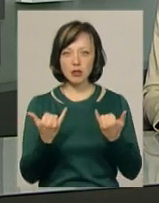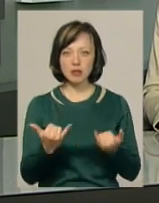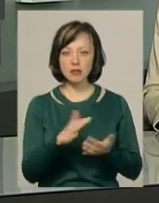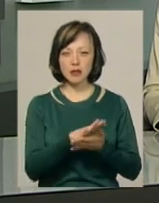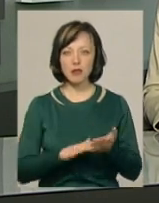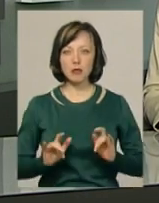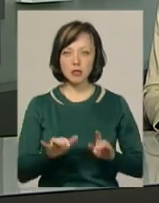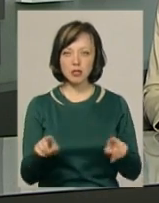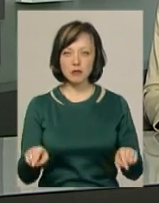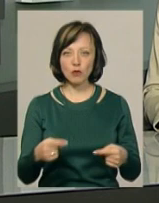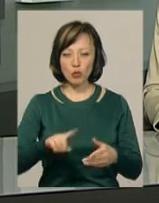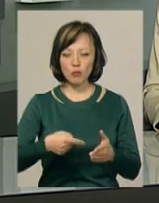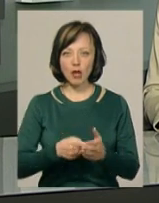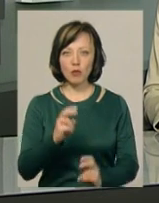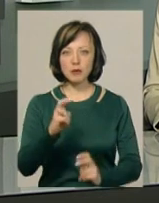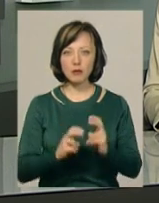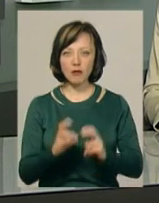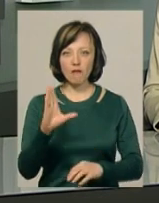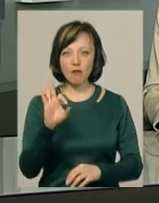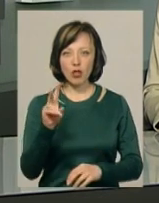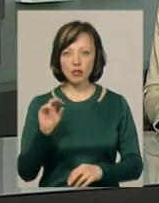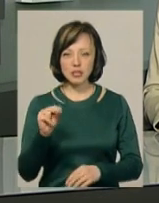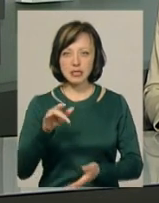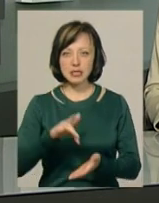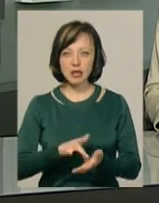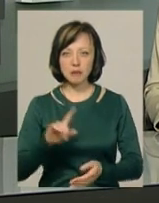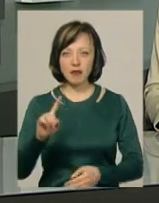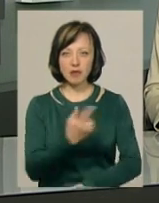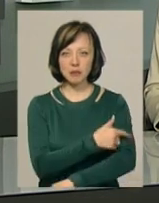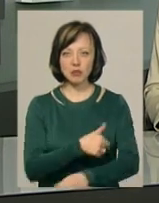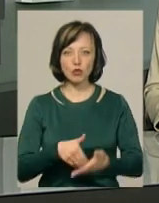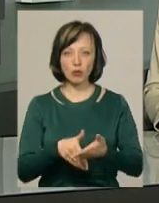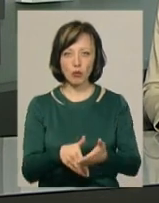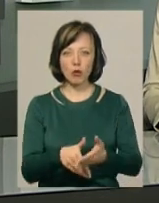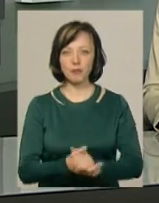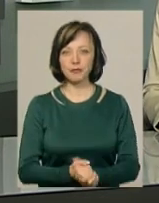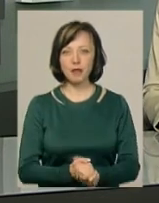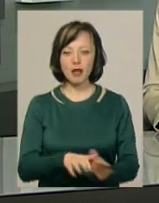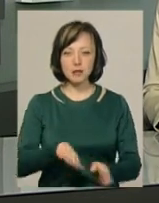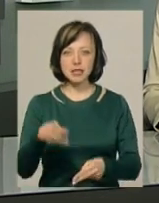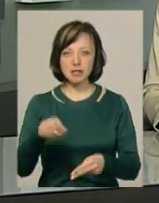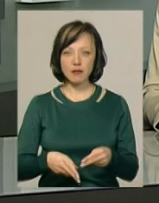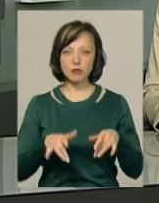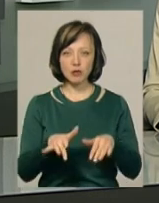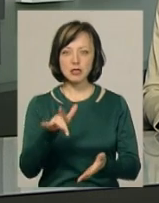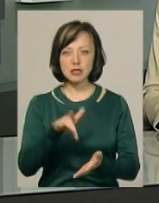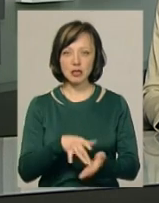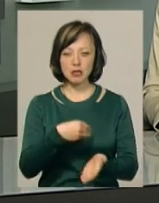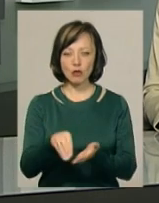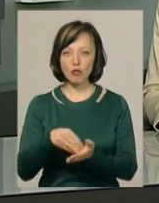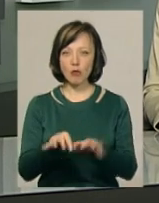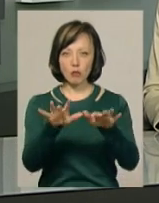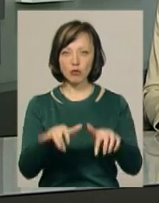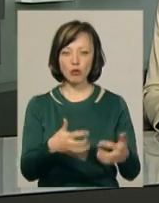триває процес створення комунального підприємства «Волочиський центр первинної медико-санітарної допомоги». Після завершення процедури центр закупить